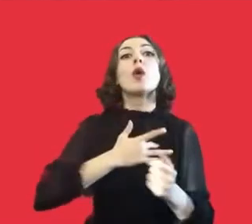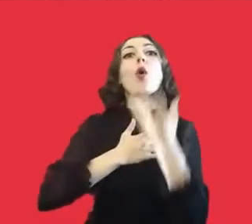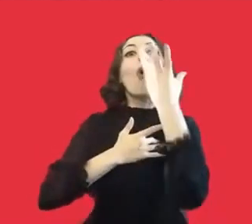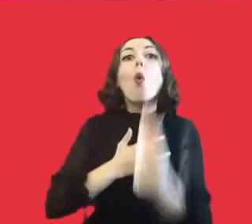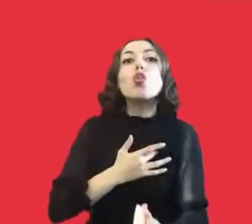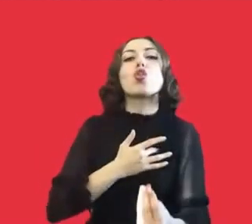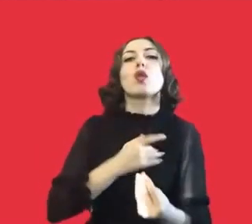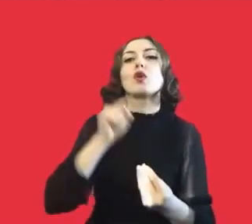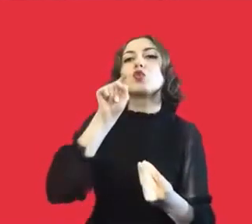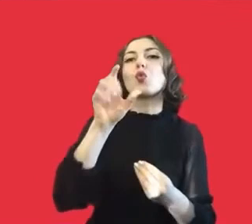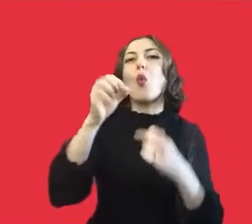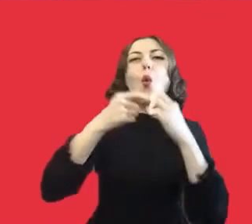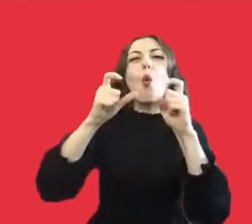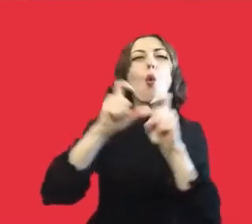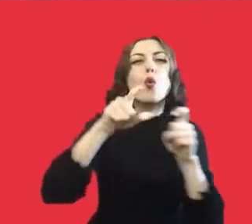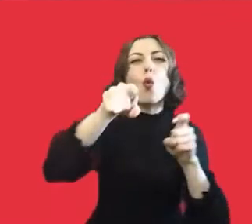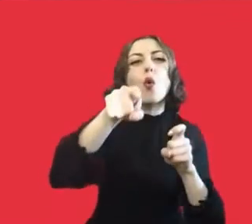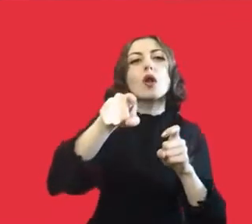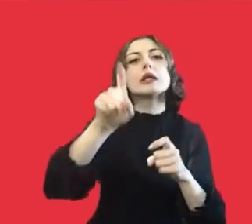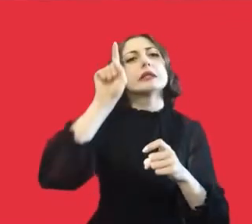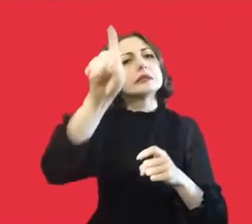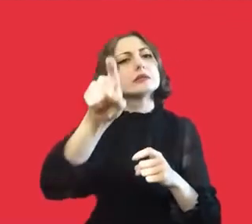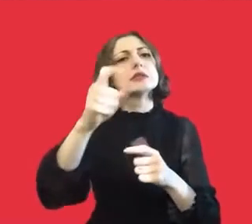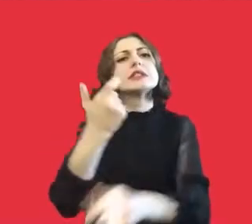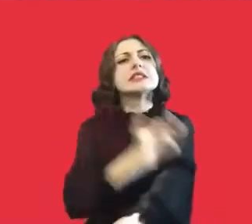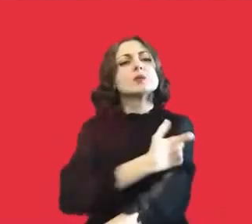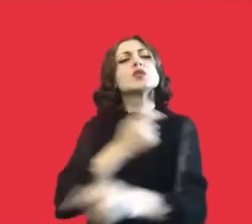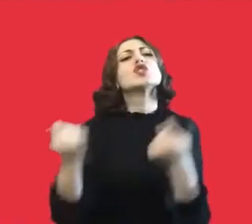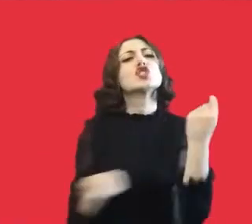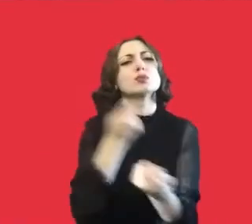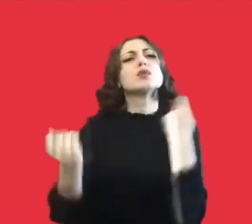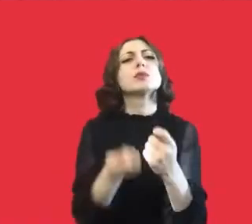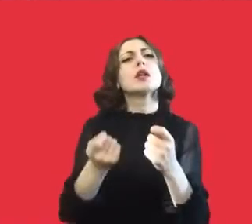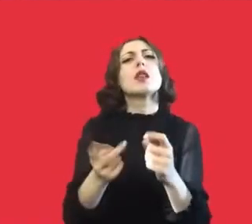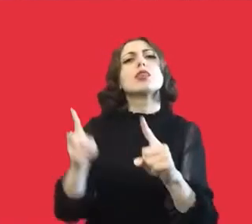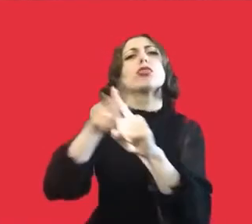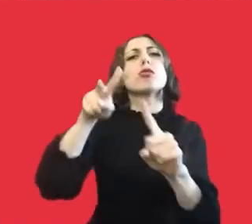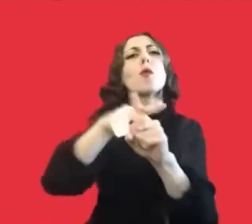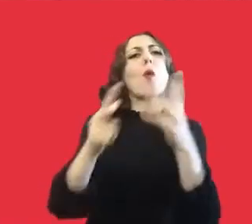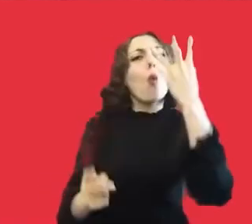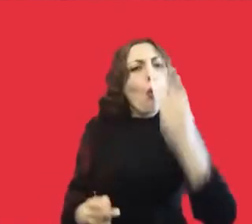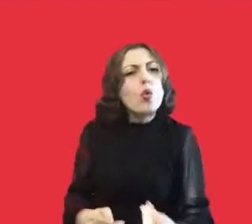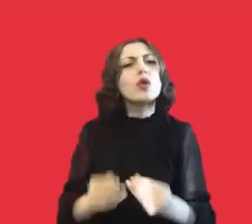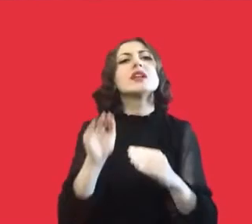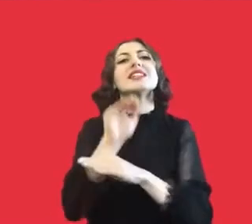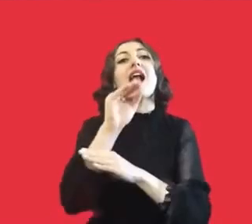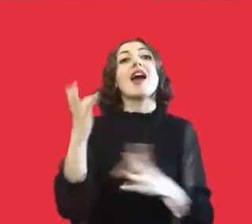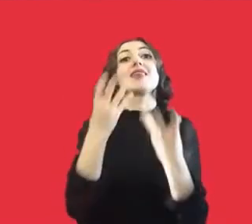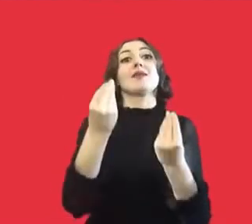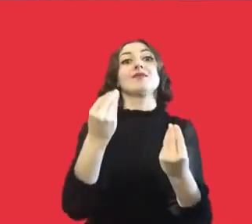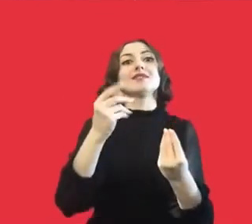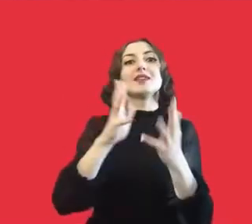Gönüllüol.org platformumuzun adı. Kızılay çalışmalarına buradan dahil olabilir ve daha yaşanılır bir dünya için çözümün